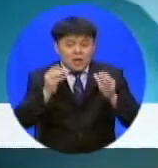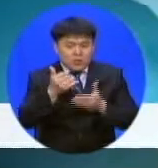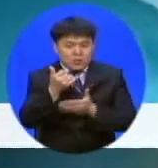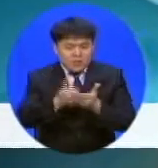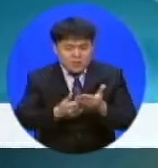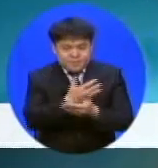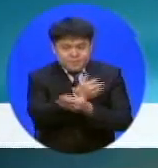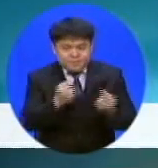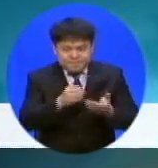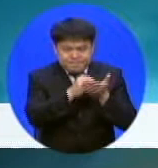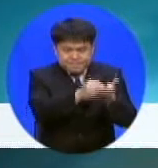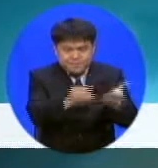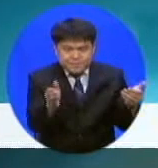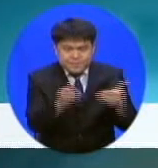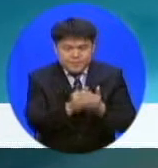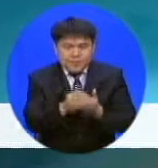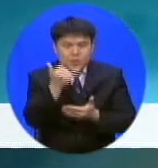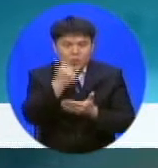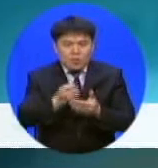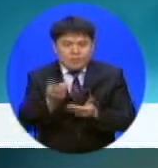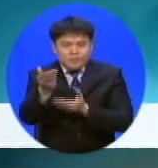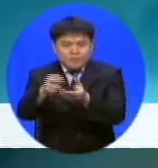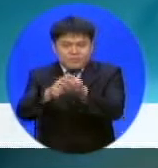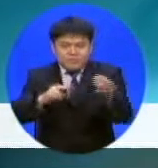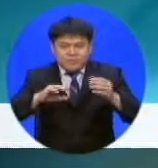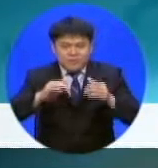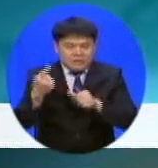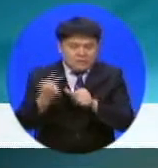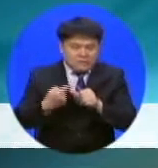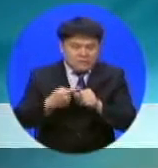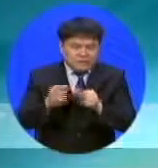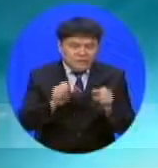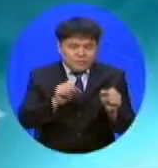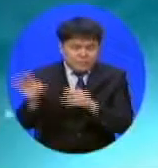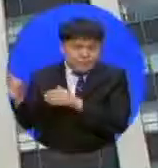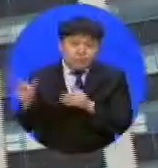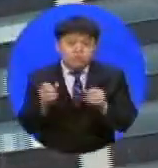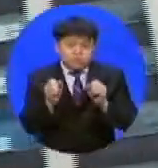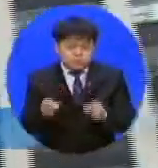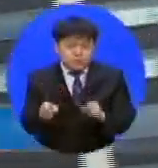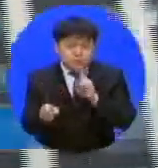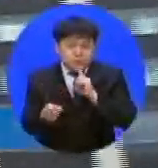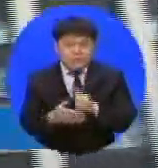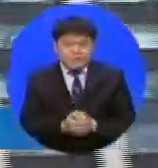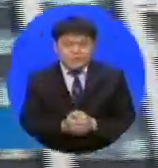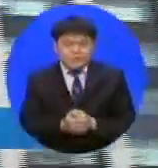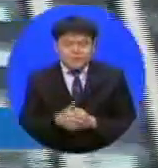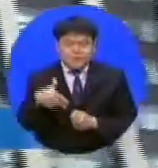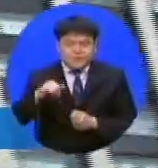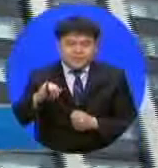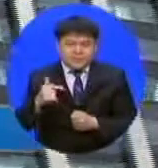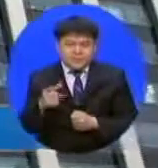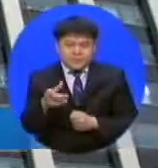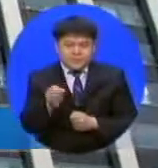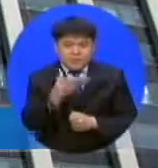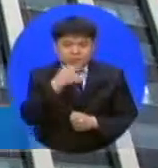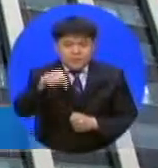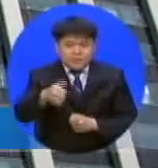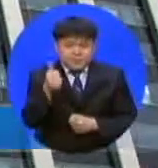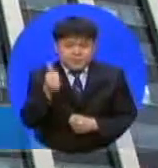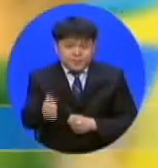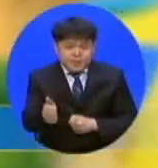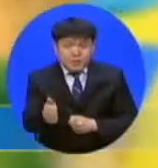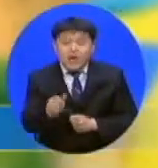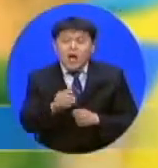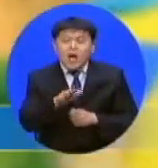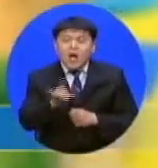우리나라가 고아수출국이라는 오명에서 벗어날 계기를 마련했습니다. 진영 보건복지부 장관이 벨기에